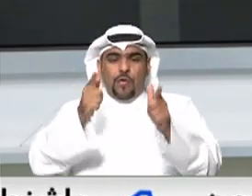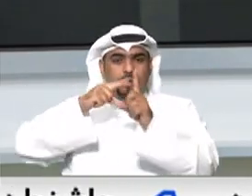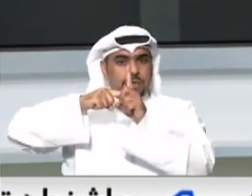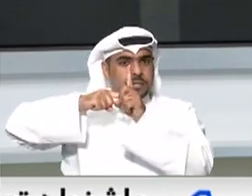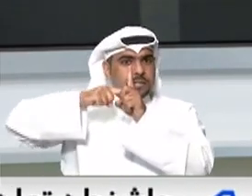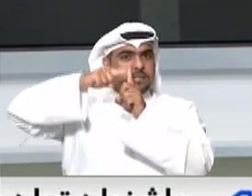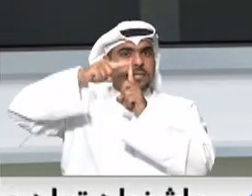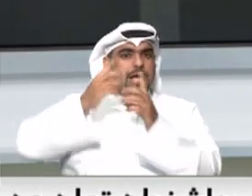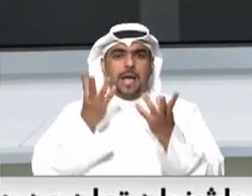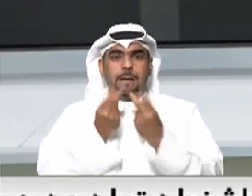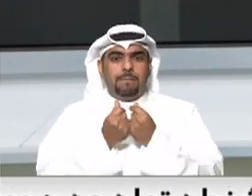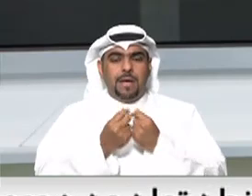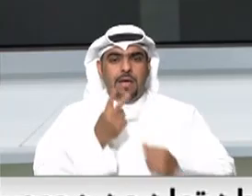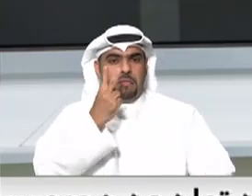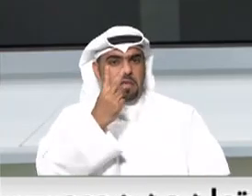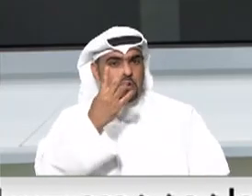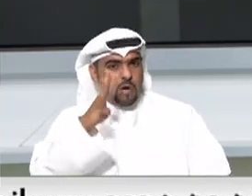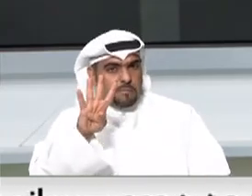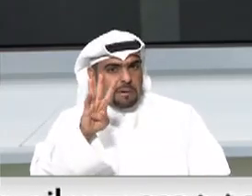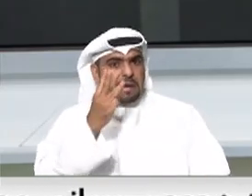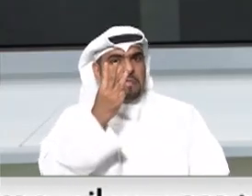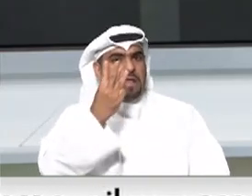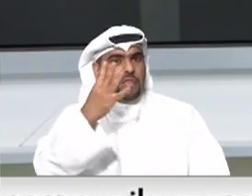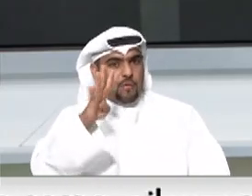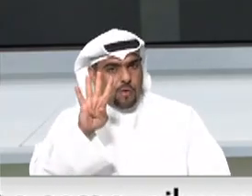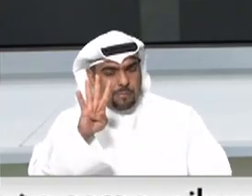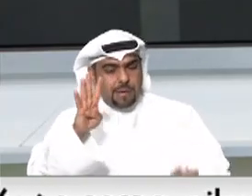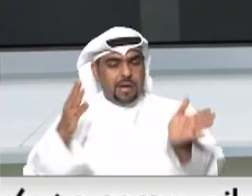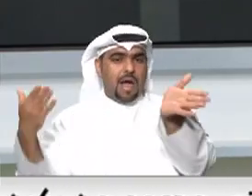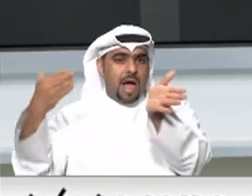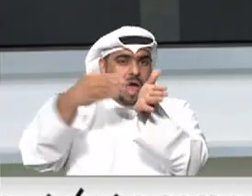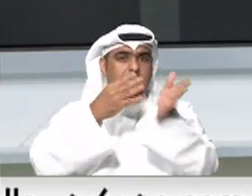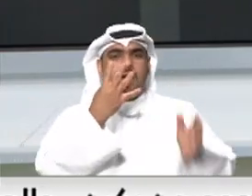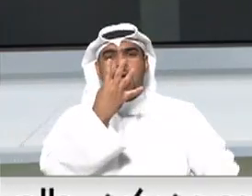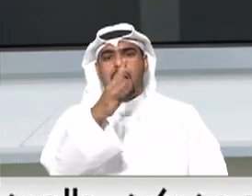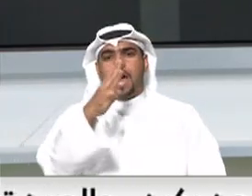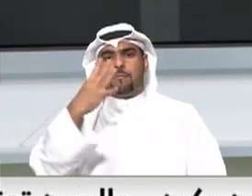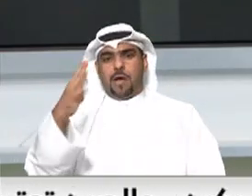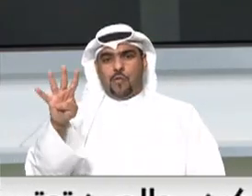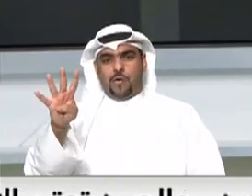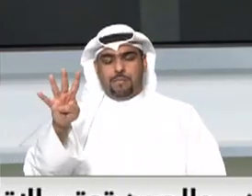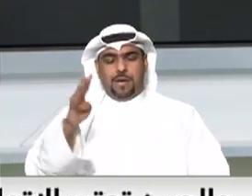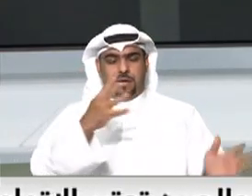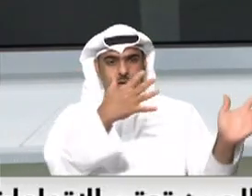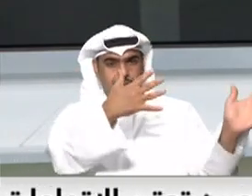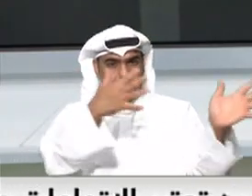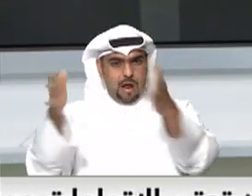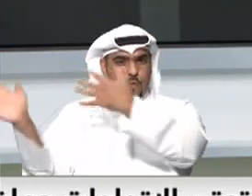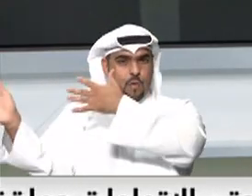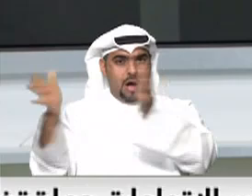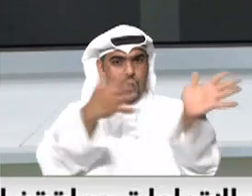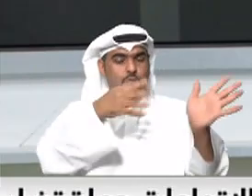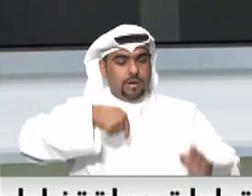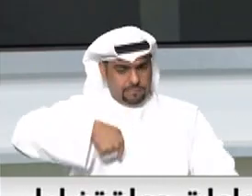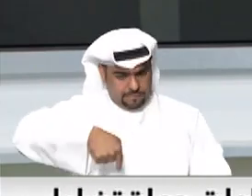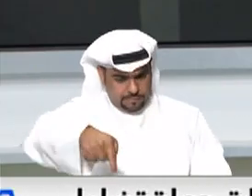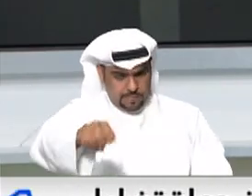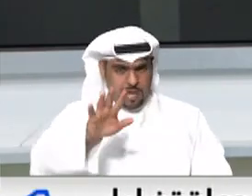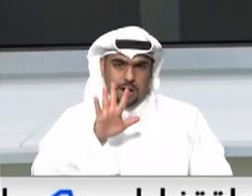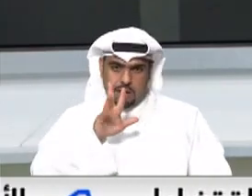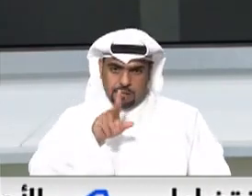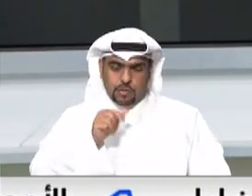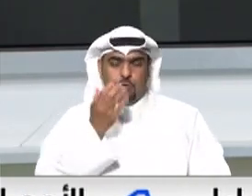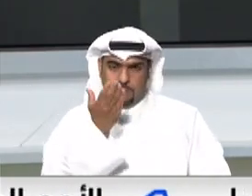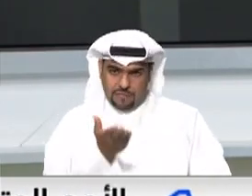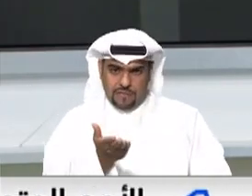ويوم الاحد يرجع الهواء الشمال الغربي فرص لنشاط الرياح راح تكون وارده خلال الايام القادمه الهواء الكوس راح ينشط باكر ويوم